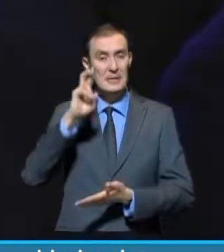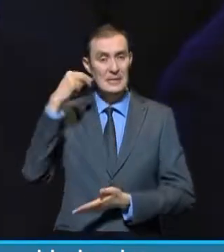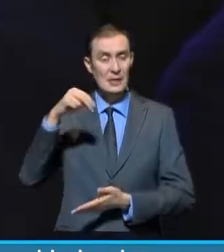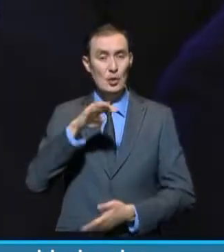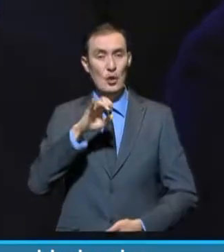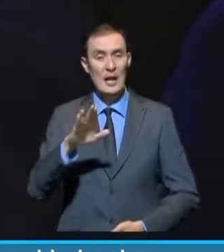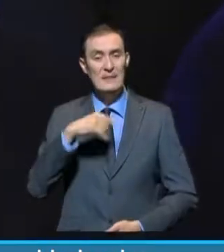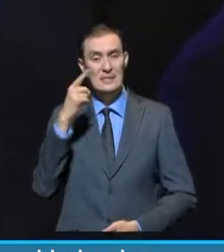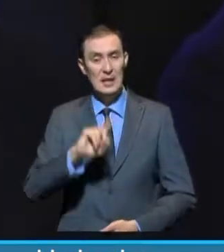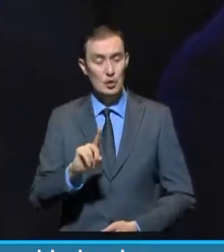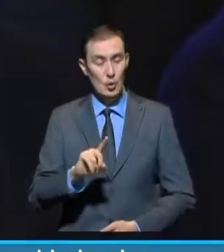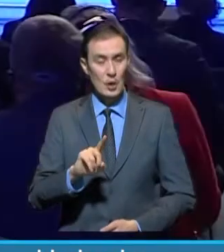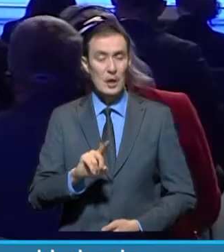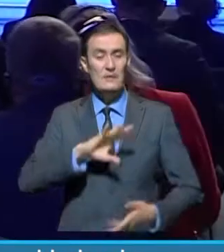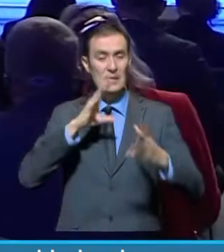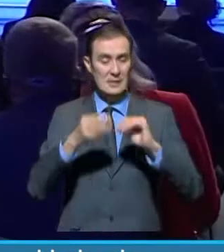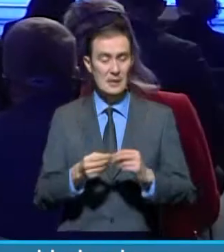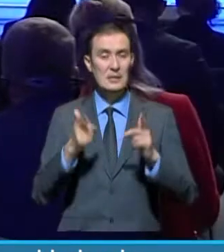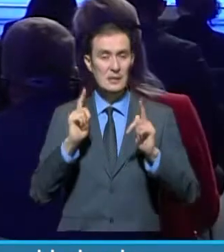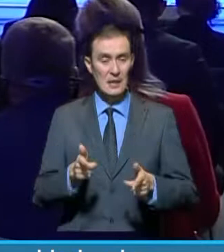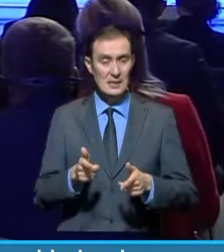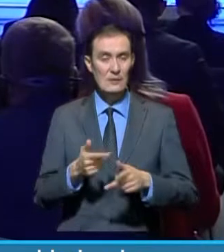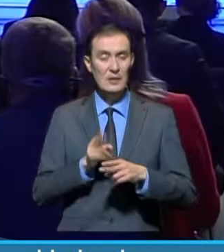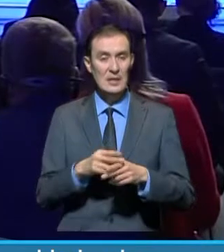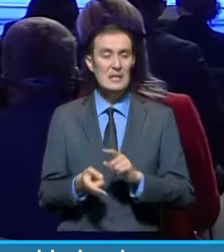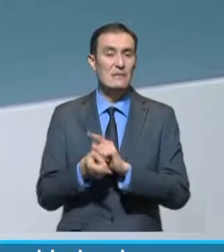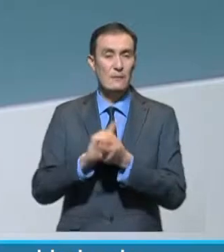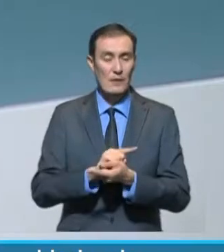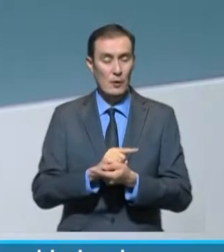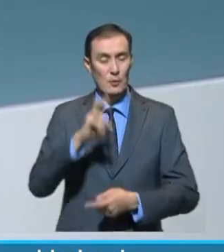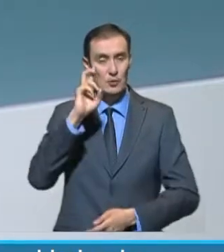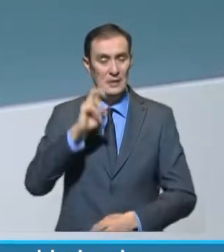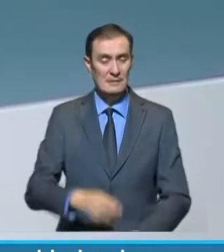Токаева, отметили, что всецело поддерживают цифровые реформы страны.